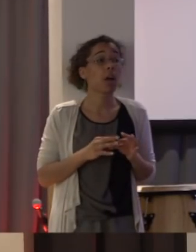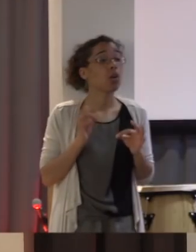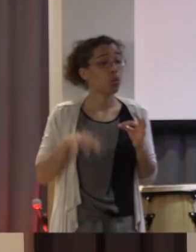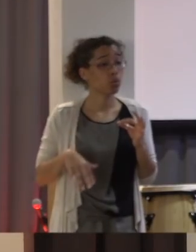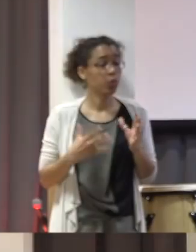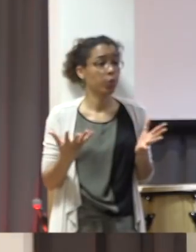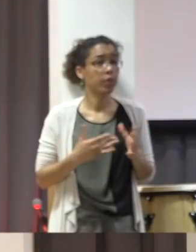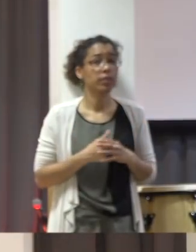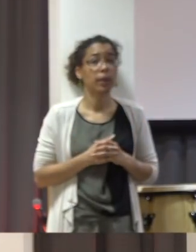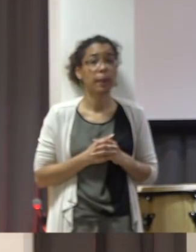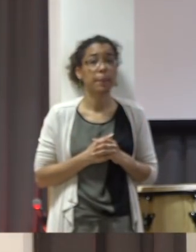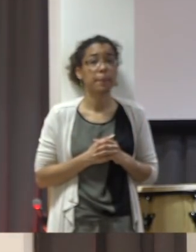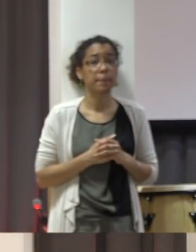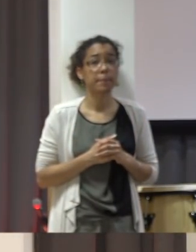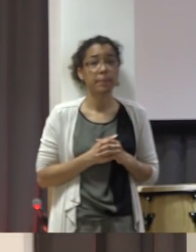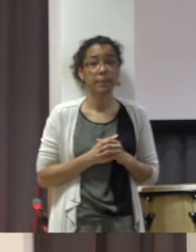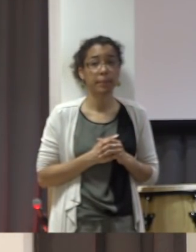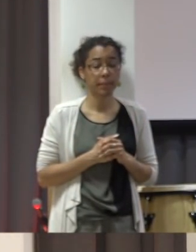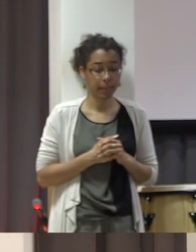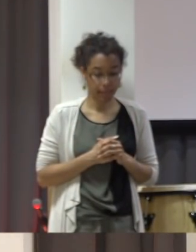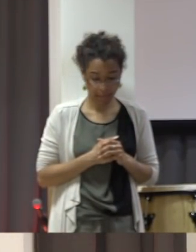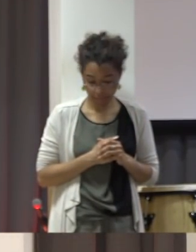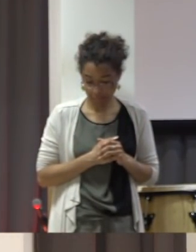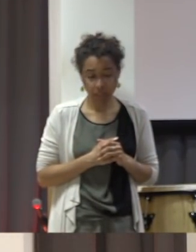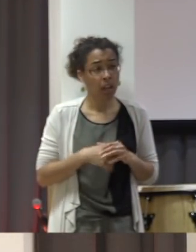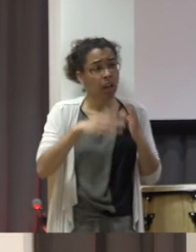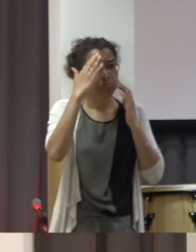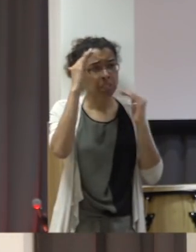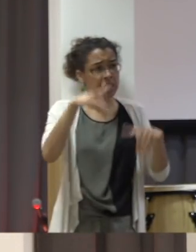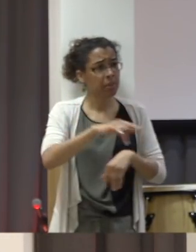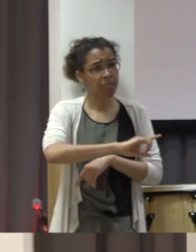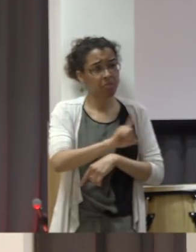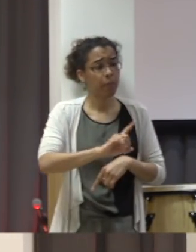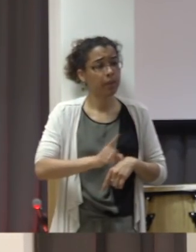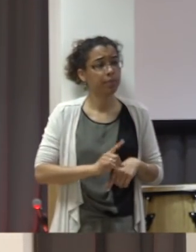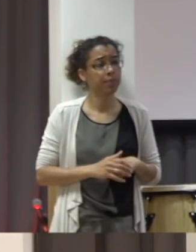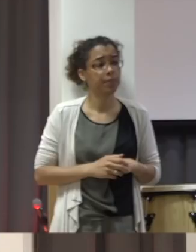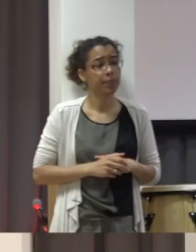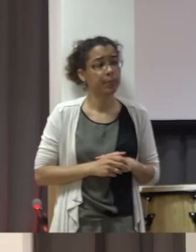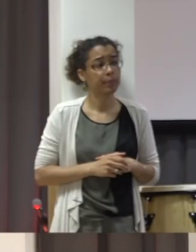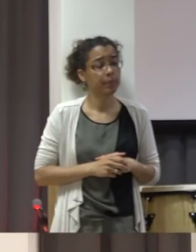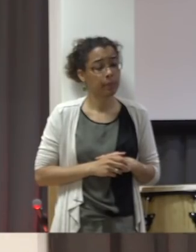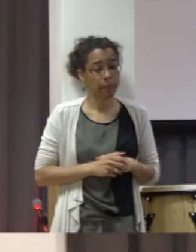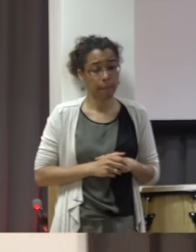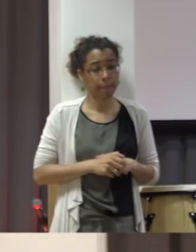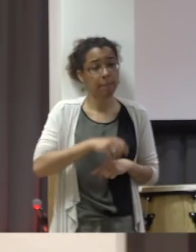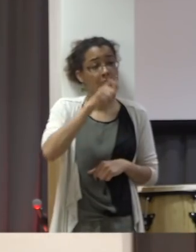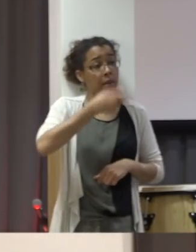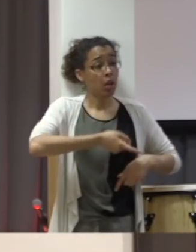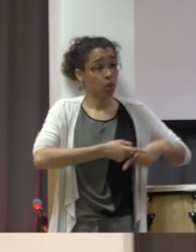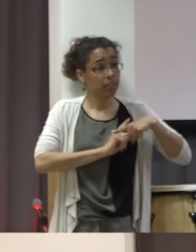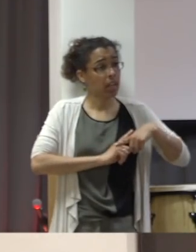conclusion. Il ne faut pas, bien-aimés, vous désespérer. Les croyants doivent affronter